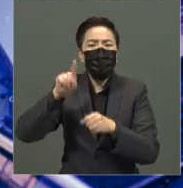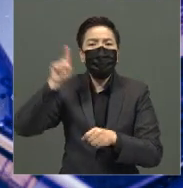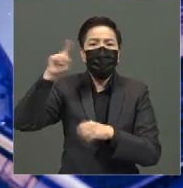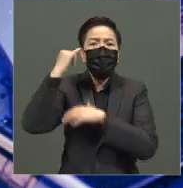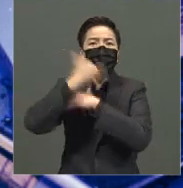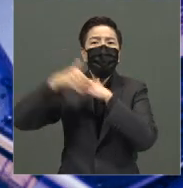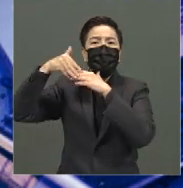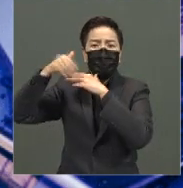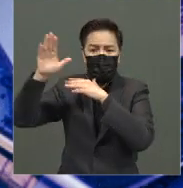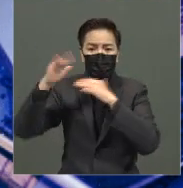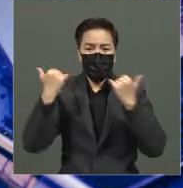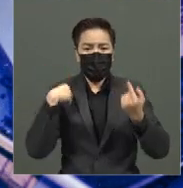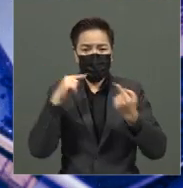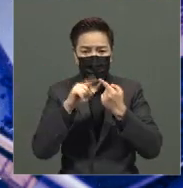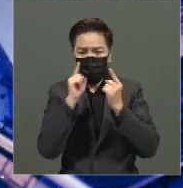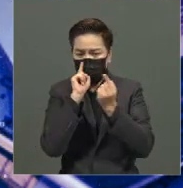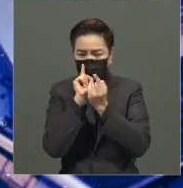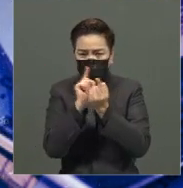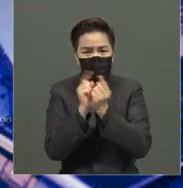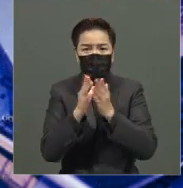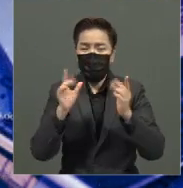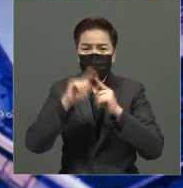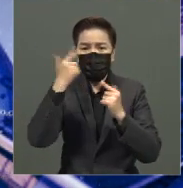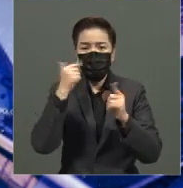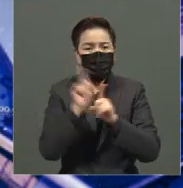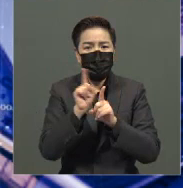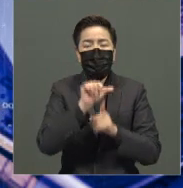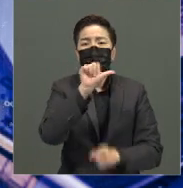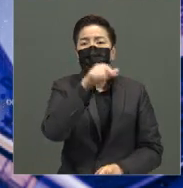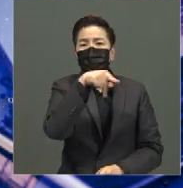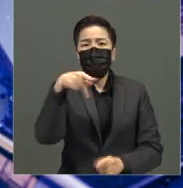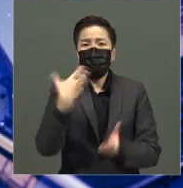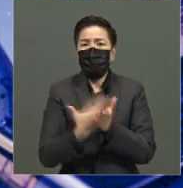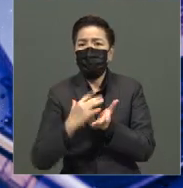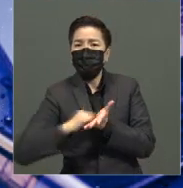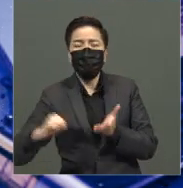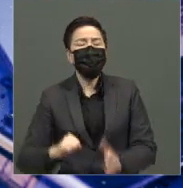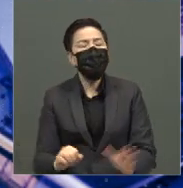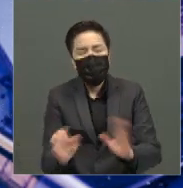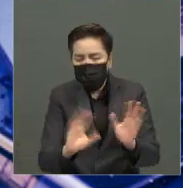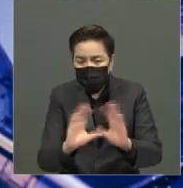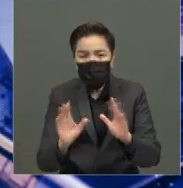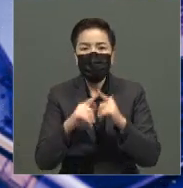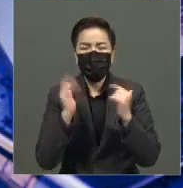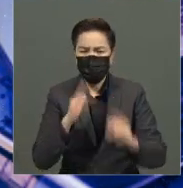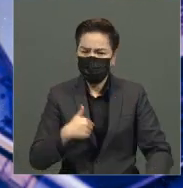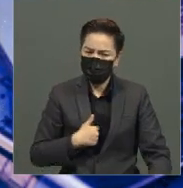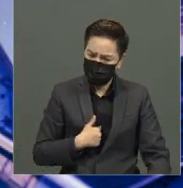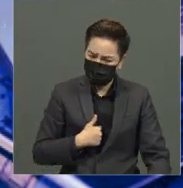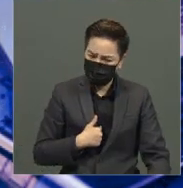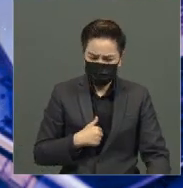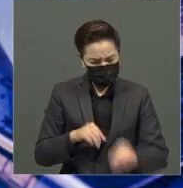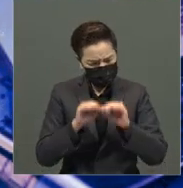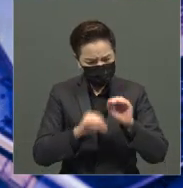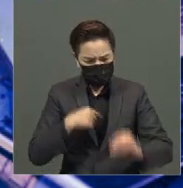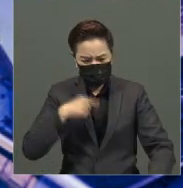จดทะเบียนในต่างประเทศเป็นส่วนใหญ่นะครับไม่ใช้ Appดูดเงินตามที่เป็นข่าวและคุณก็ให้ความเห็นต่อ